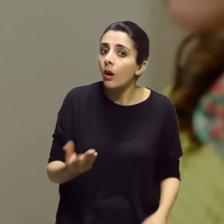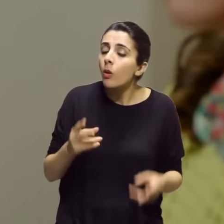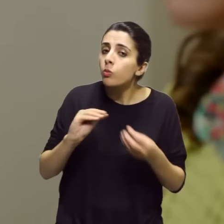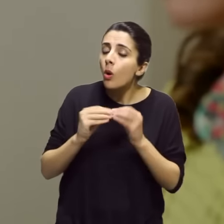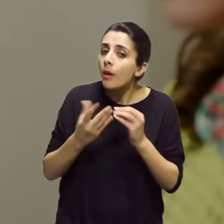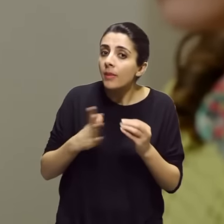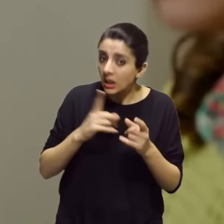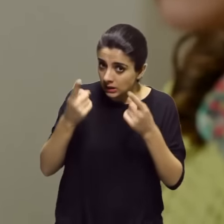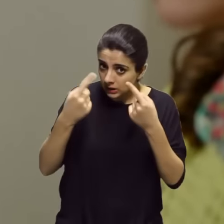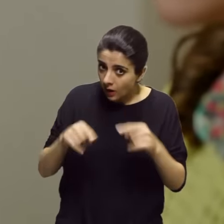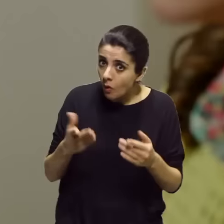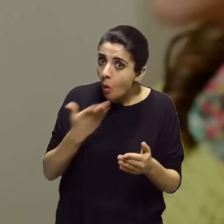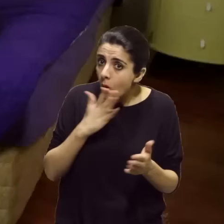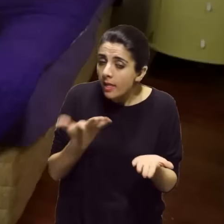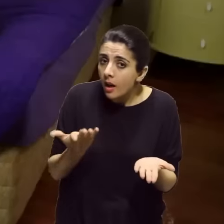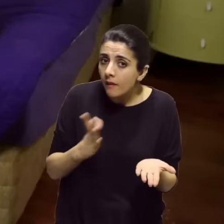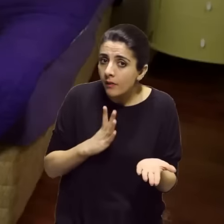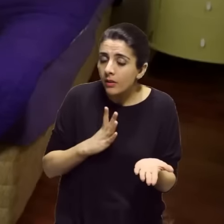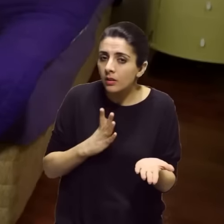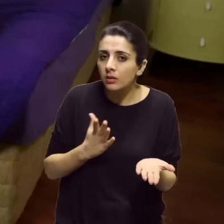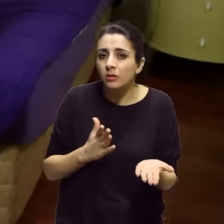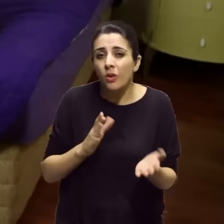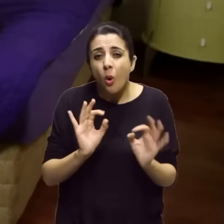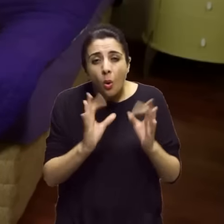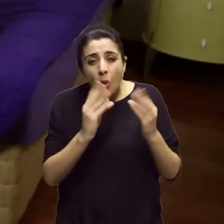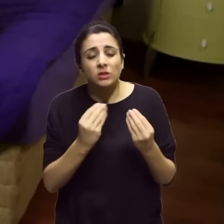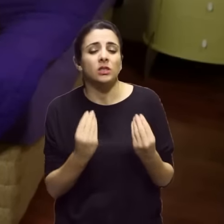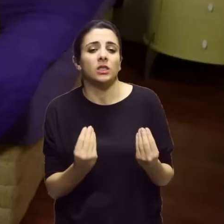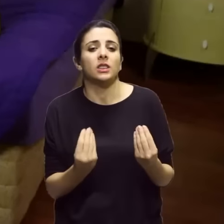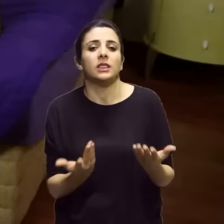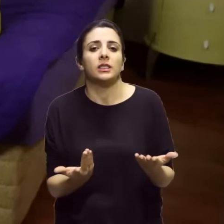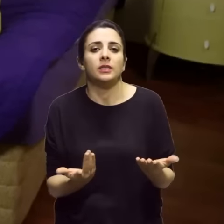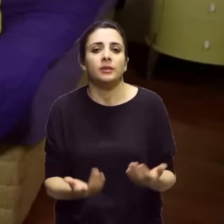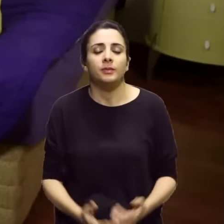sorun ne? Sınavların mı, okul mu, ne? Uf, keşke öyle olsa.